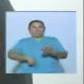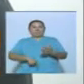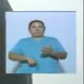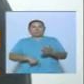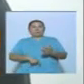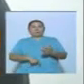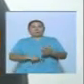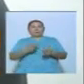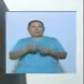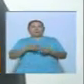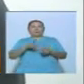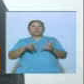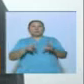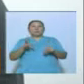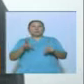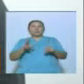Бұл дейтін